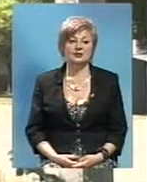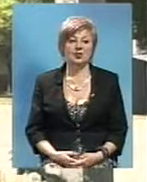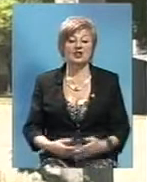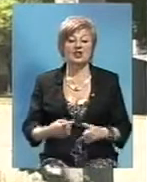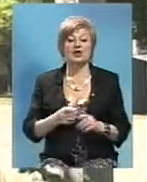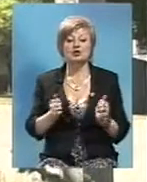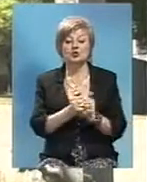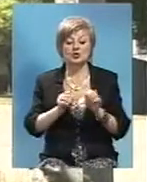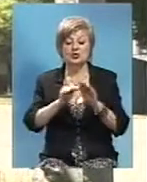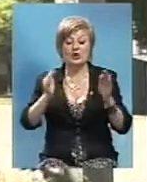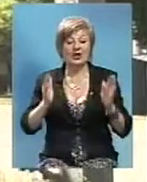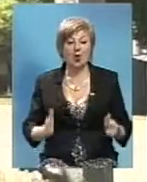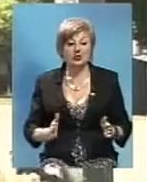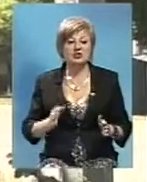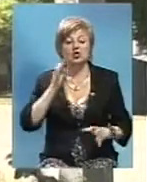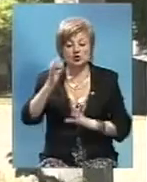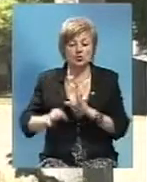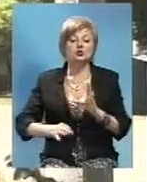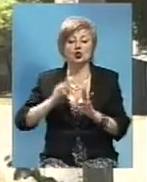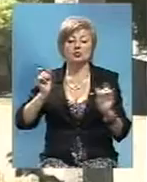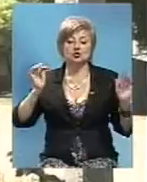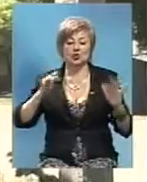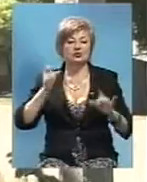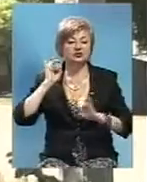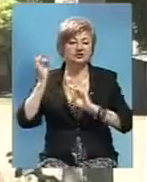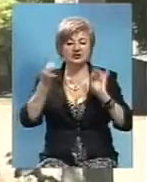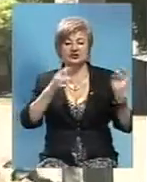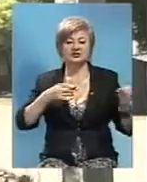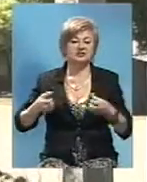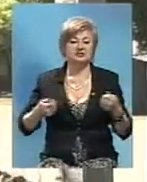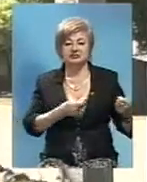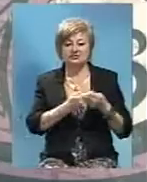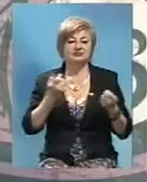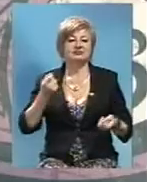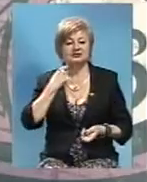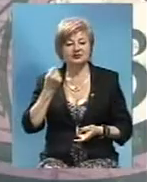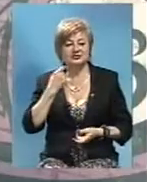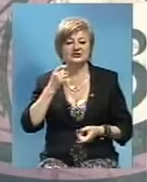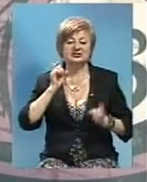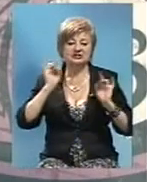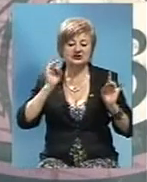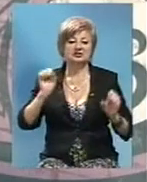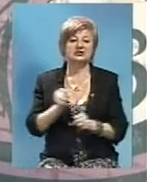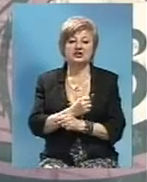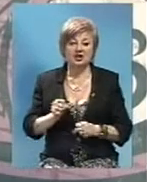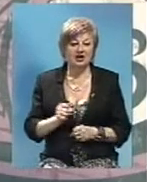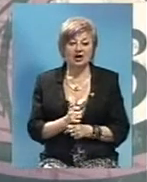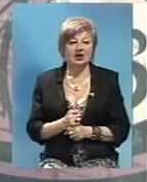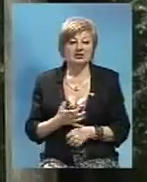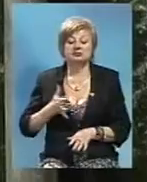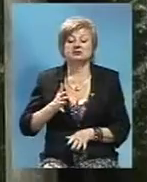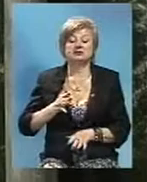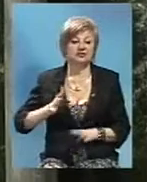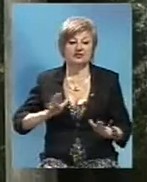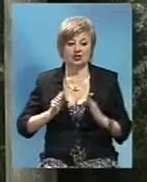Сусідством з кіоском, біля якого цілодобово збираються гучні кампанії, розпиваються алкогольні напої та влаштовуються бійки, невдоволені жителі